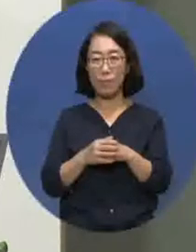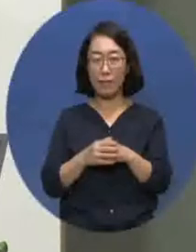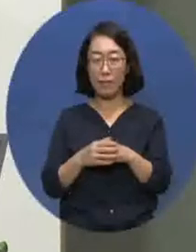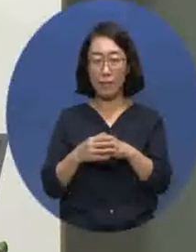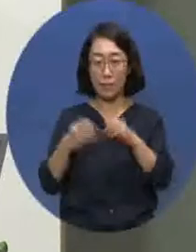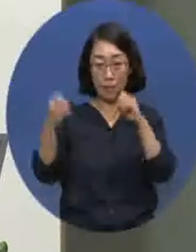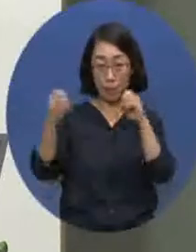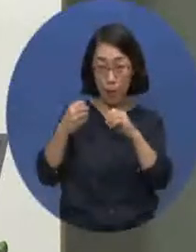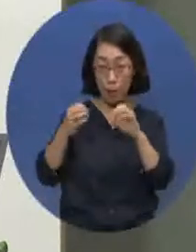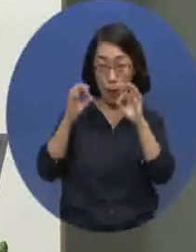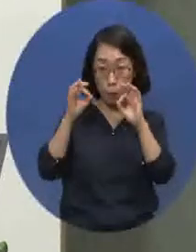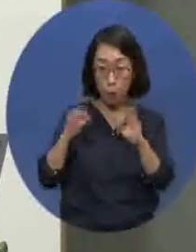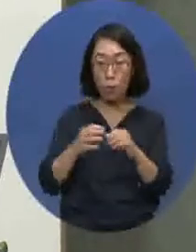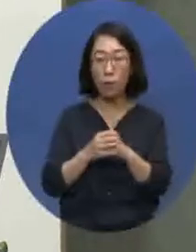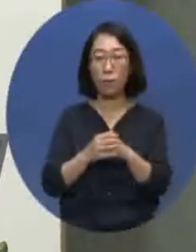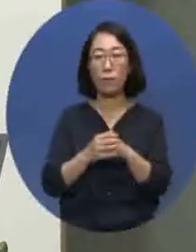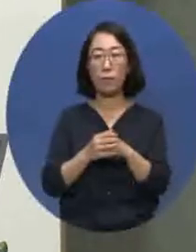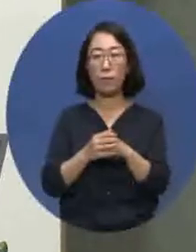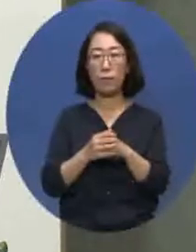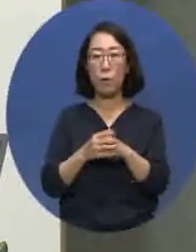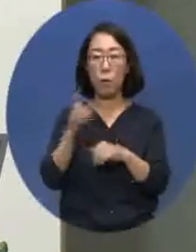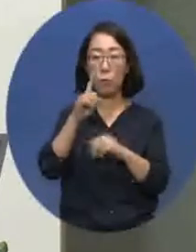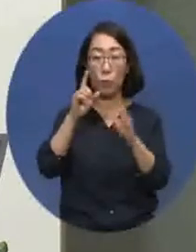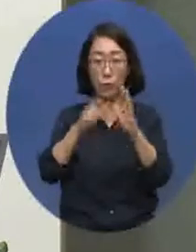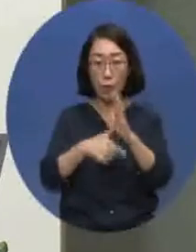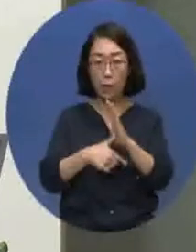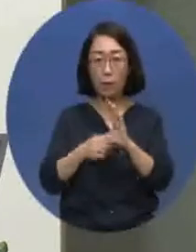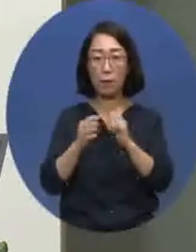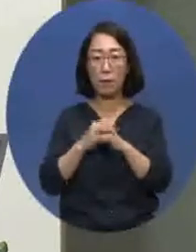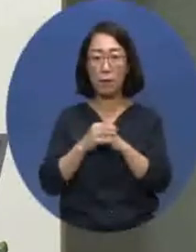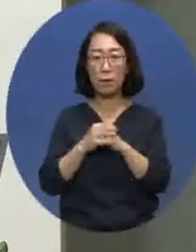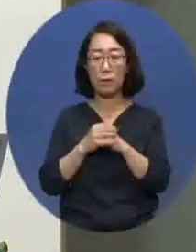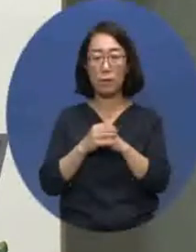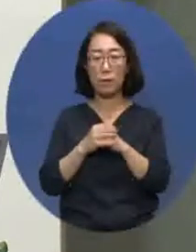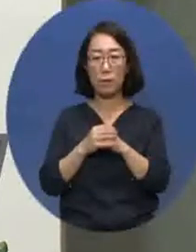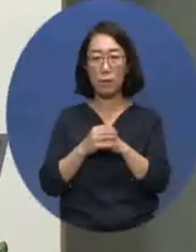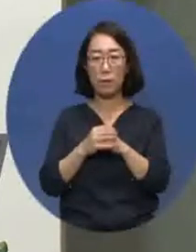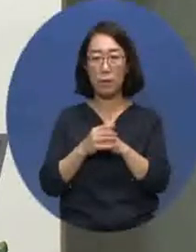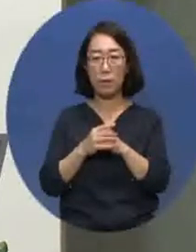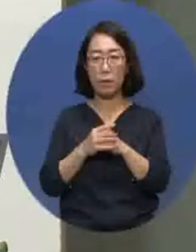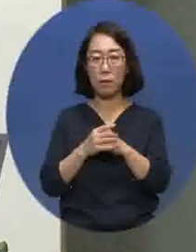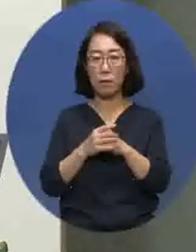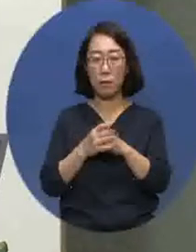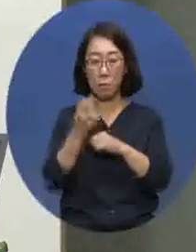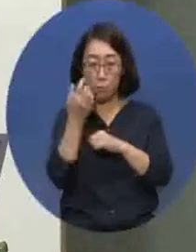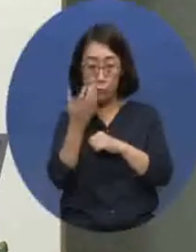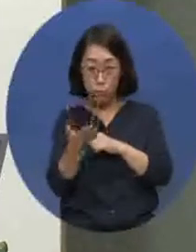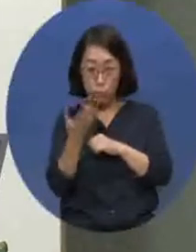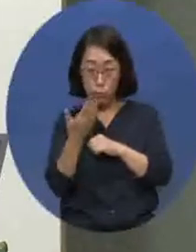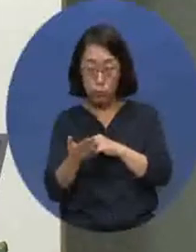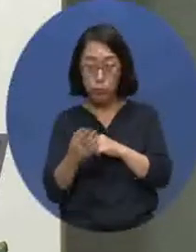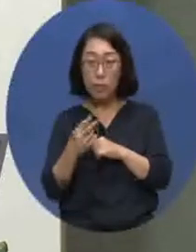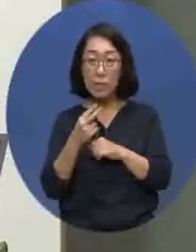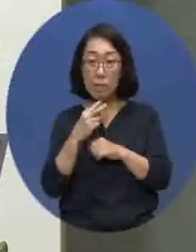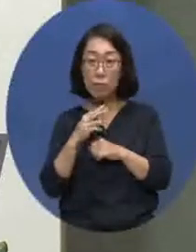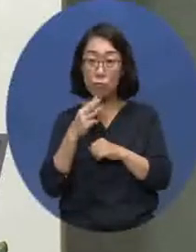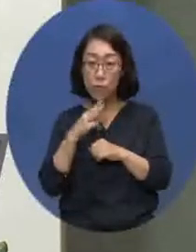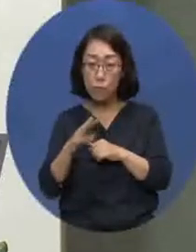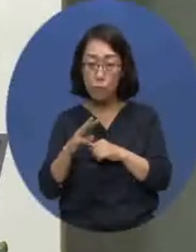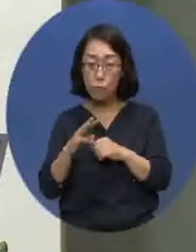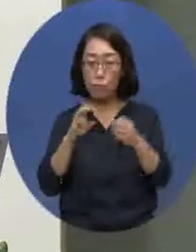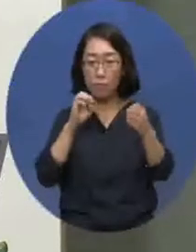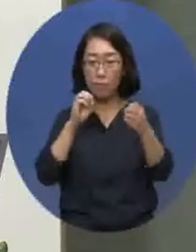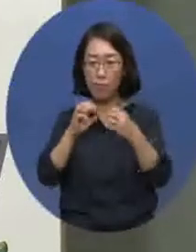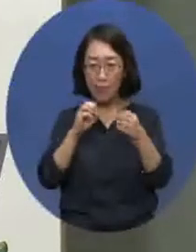하다보면 은 어떤 경우에는 1 문화 4 대해서 하니 3분 시 4